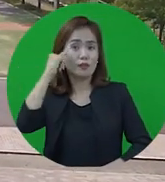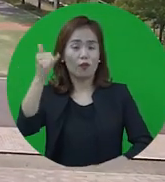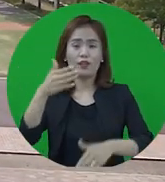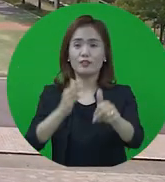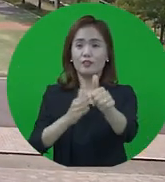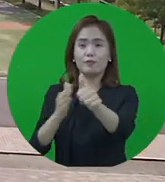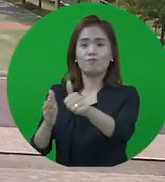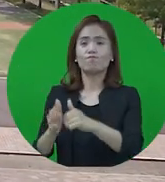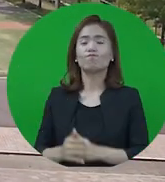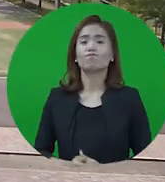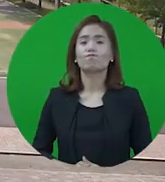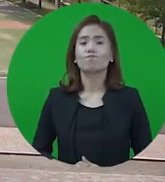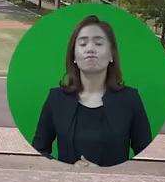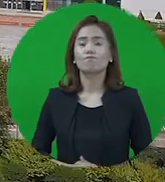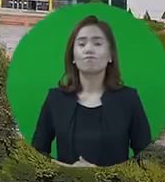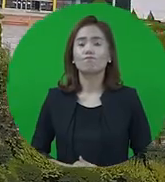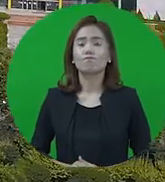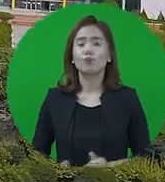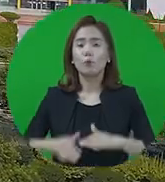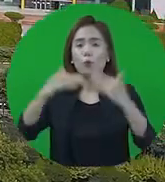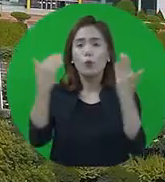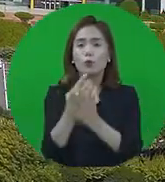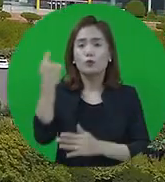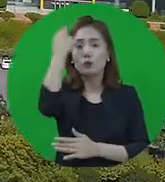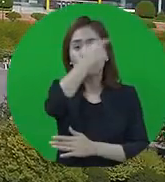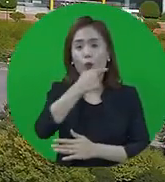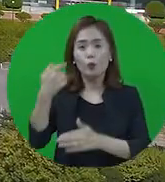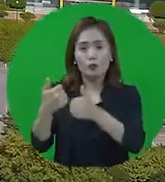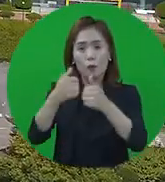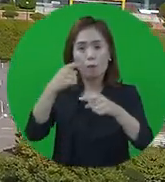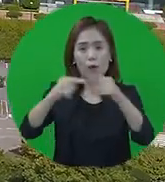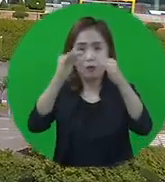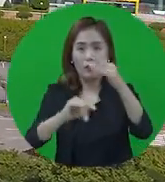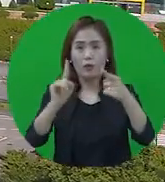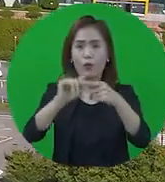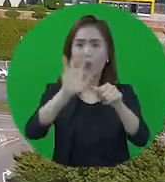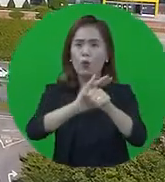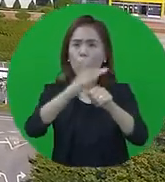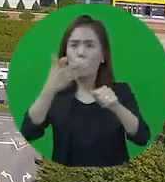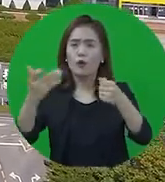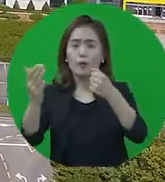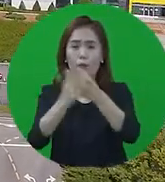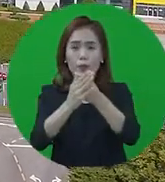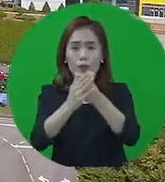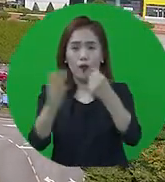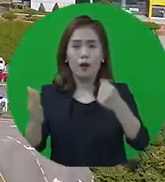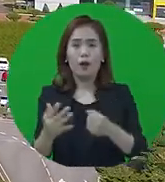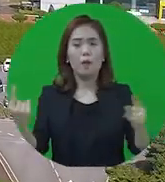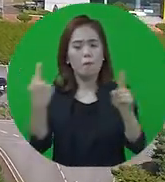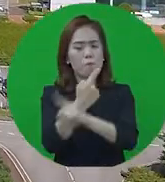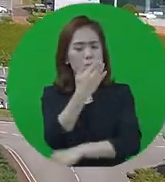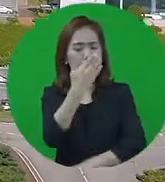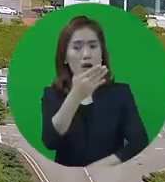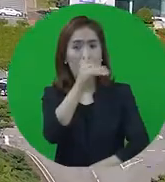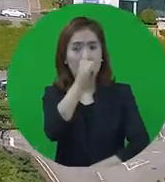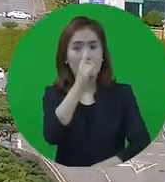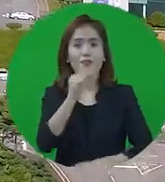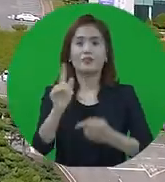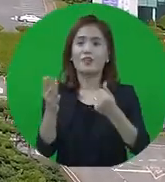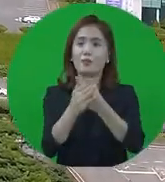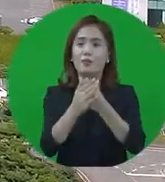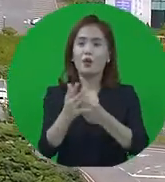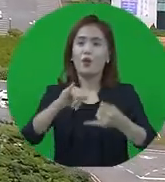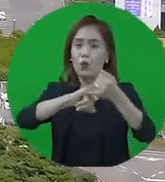062-230-6669번으로 전화 주시기 바랍니다. 모든 면접평가 내용은 코로나 바이러스 감염증 19에 따라 변경될 수